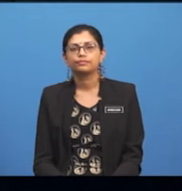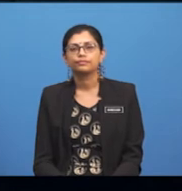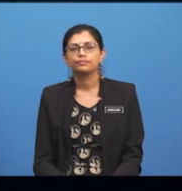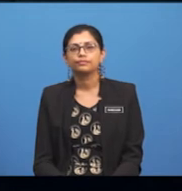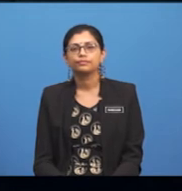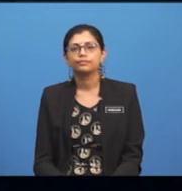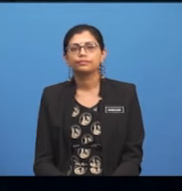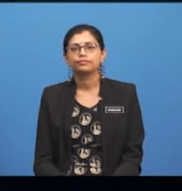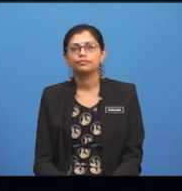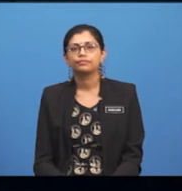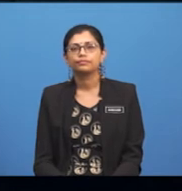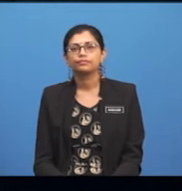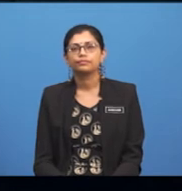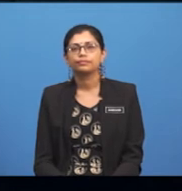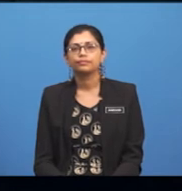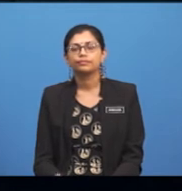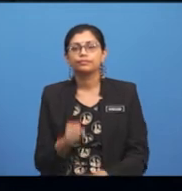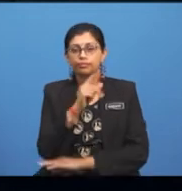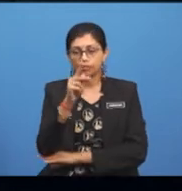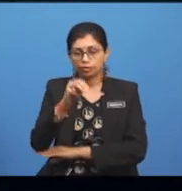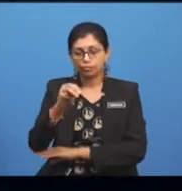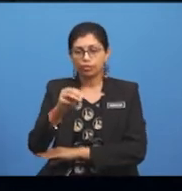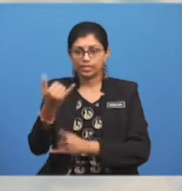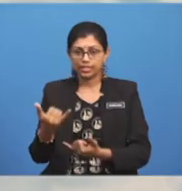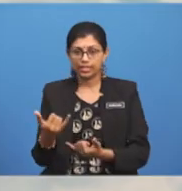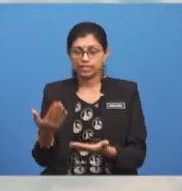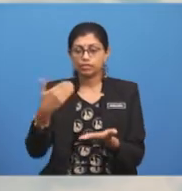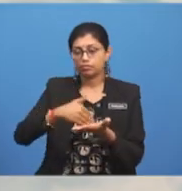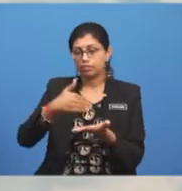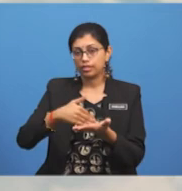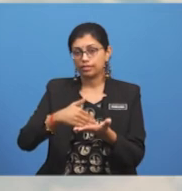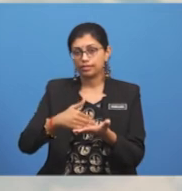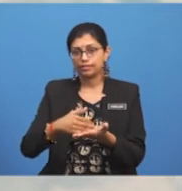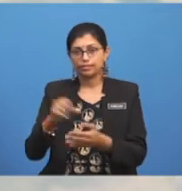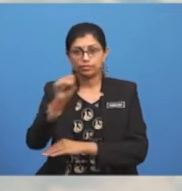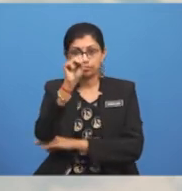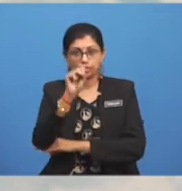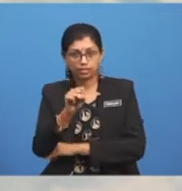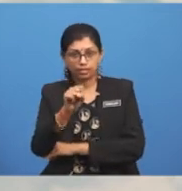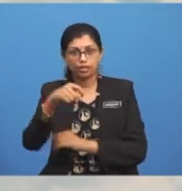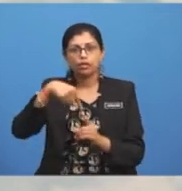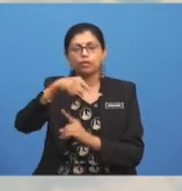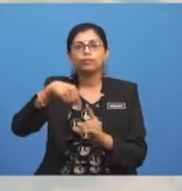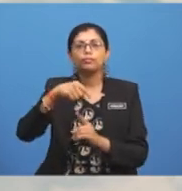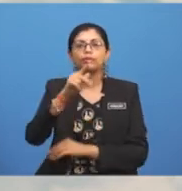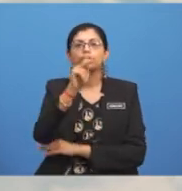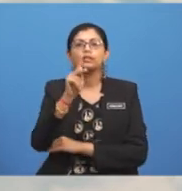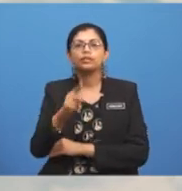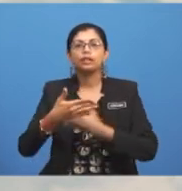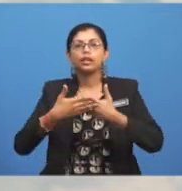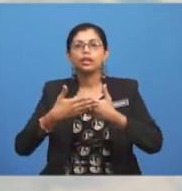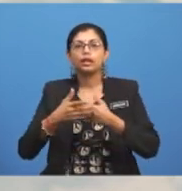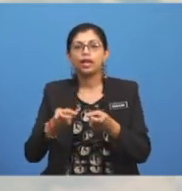Baik murid-murid, kita lihat soalan seterusnya. Bilakah hal laju lepas dicapai?